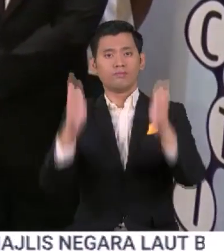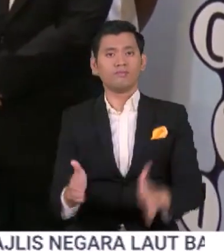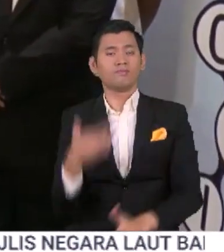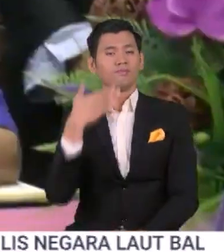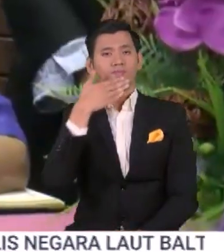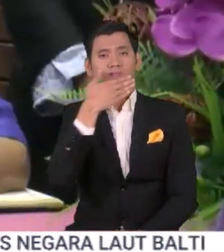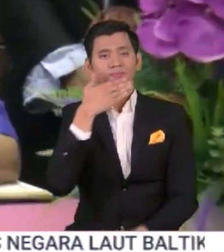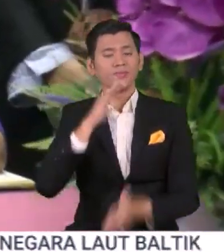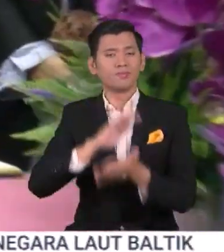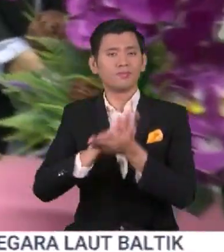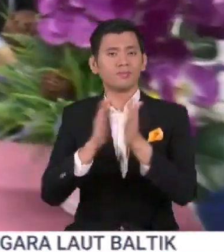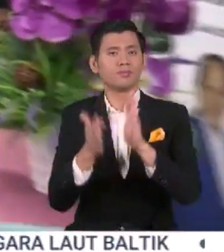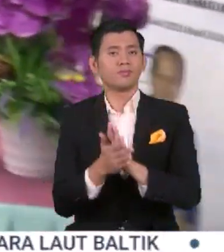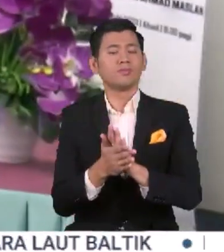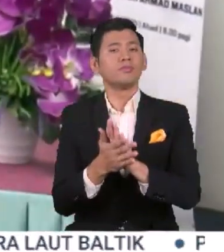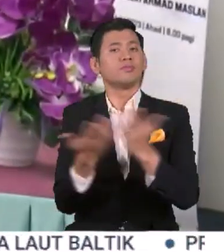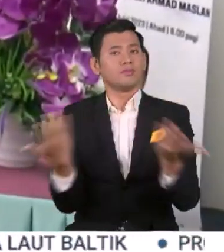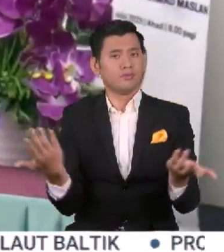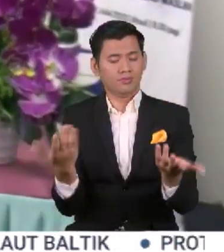mangsa penipuan